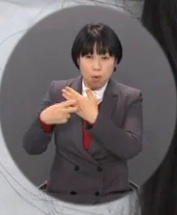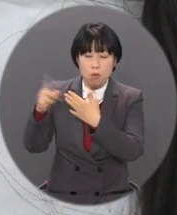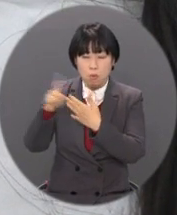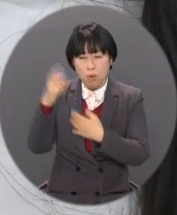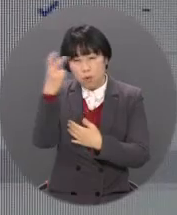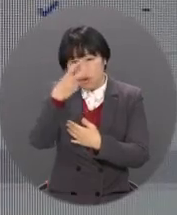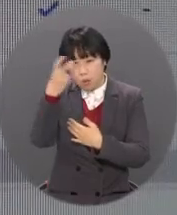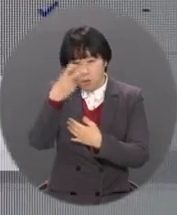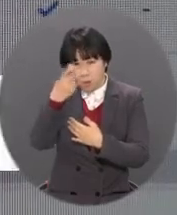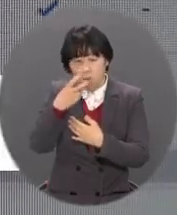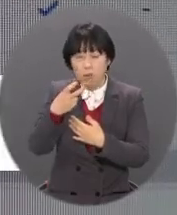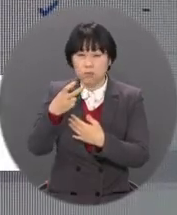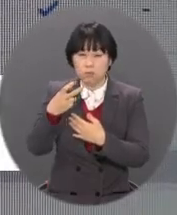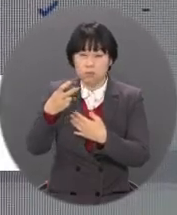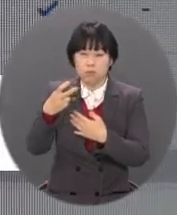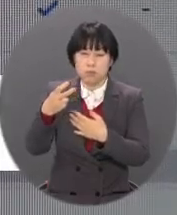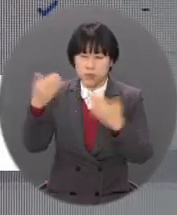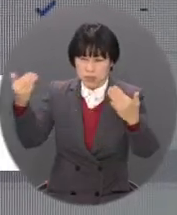있습니다.